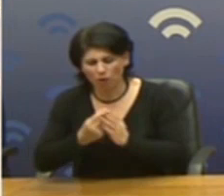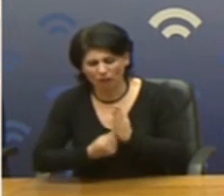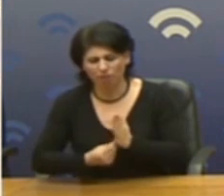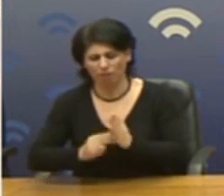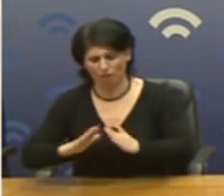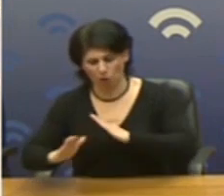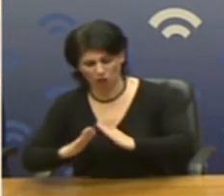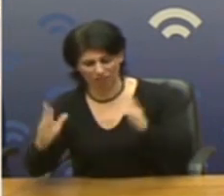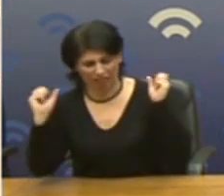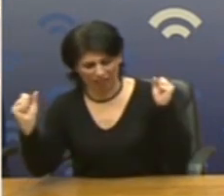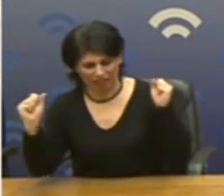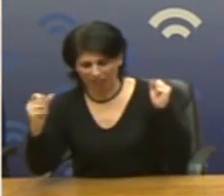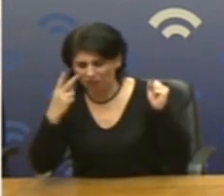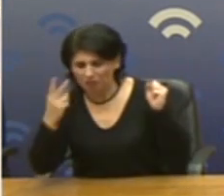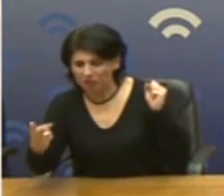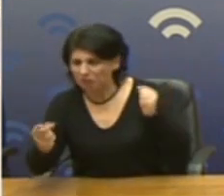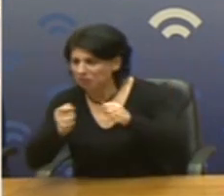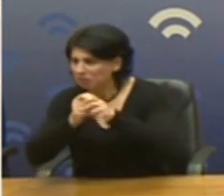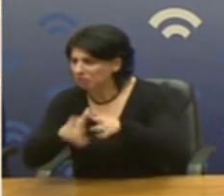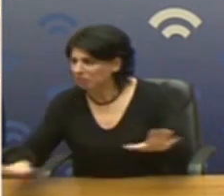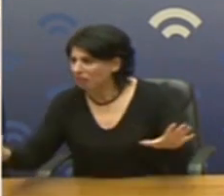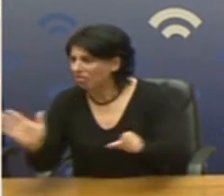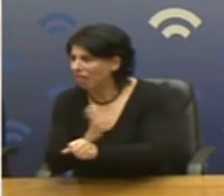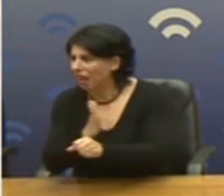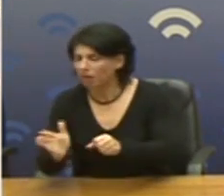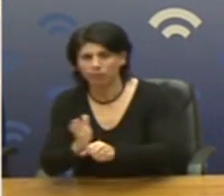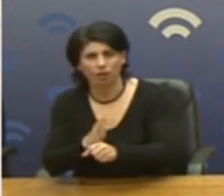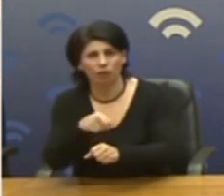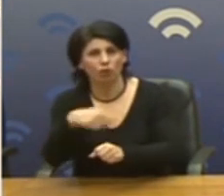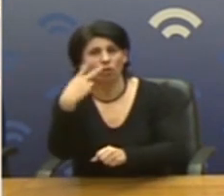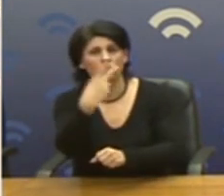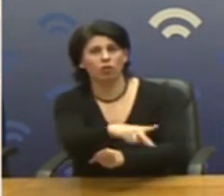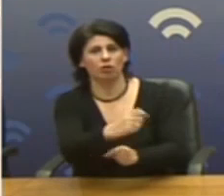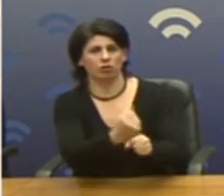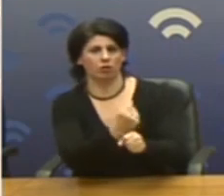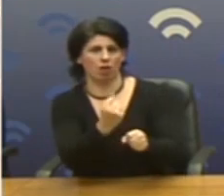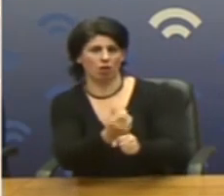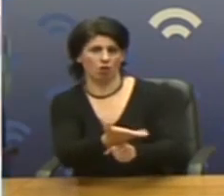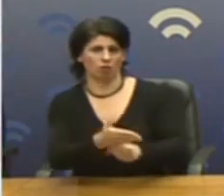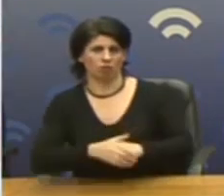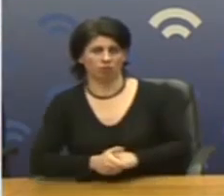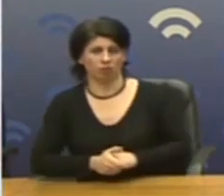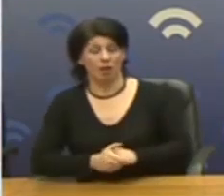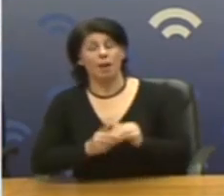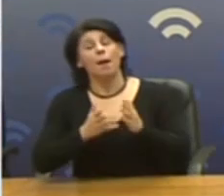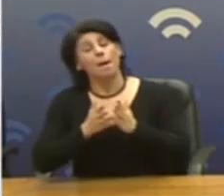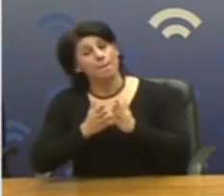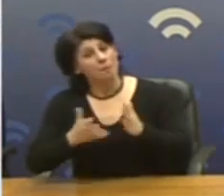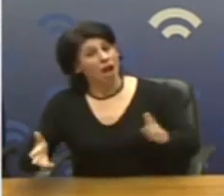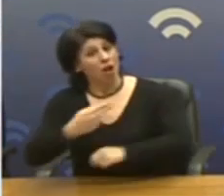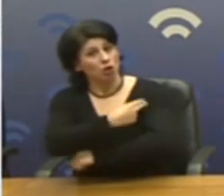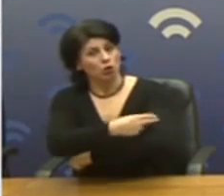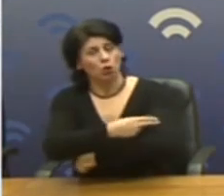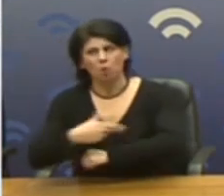πρωτοβάθμια φροντίδα υγείας παντού και σε όλη τη χώρα είναι δικό σας έργο. Τα μεγάλα νοσοκομεία που χρόνια